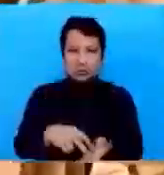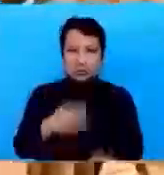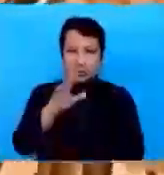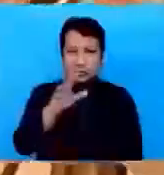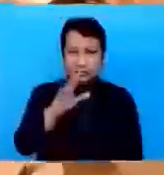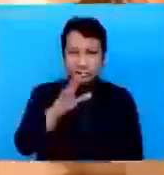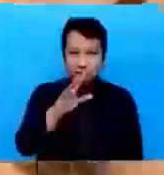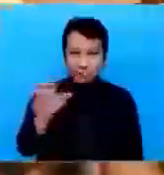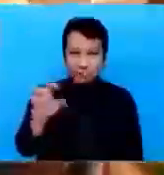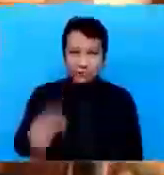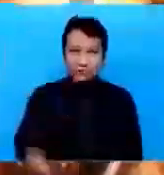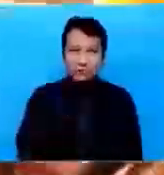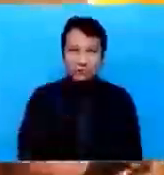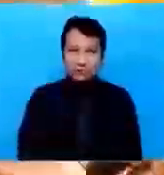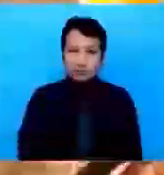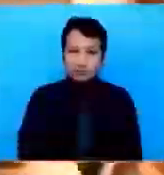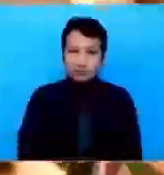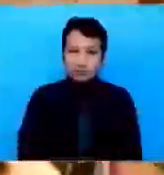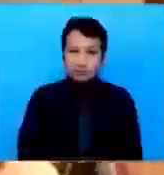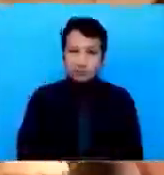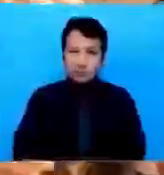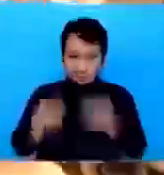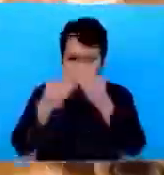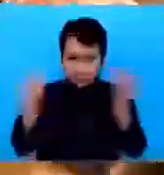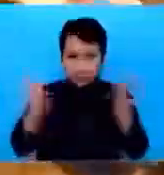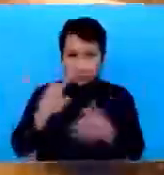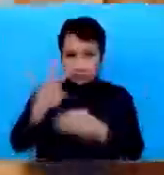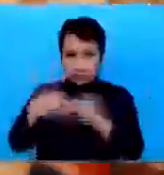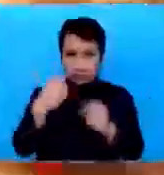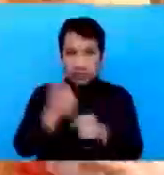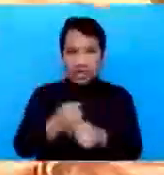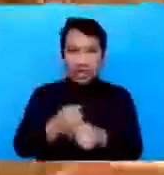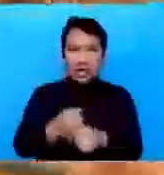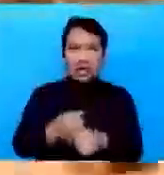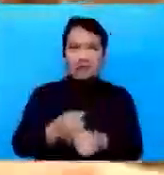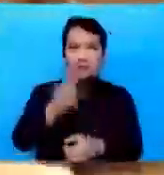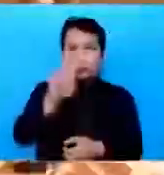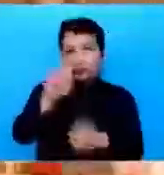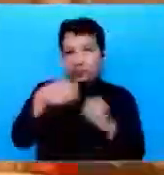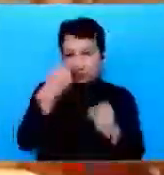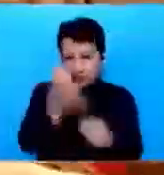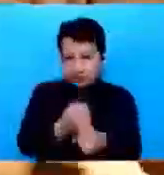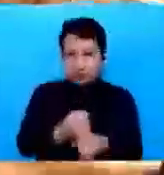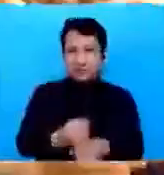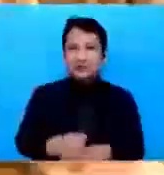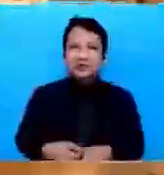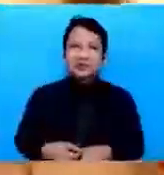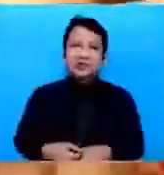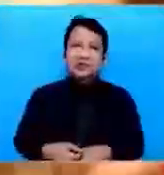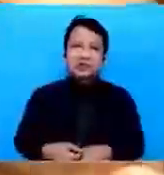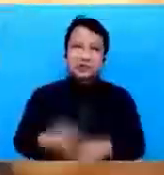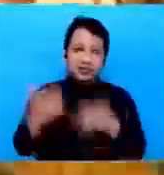pesos lang. Yan muna ang latest. For 2 years yun, Cheryl, yung 2,500 na yun, ha? O paano? Enjoy ko muna itong